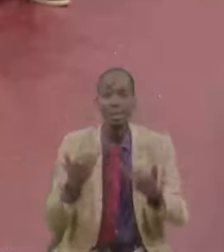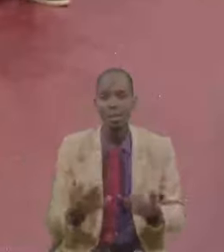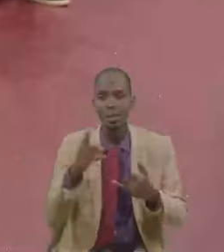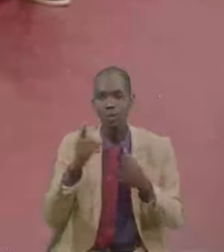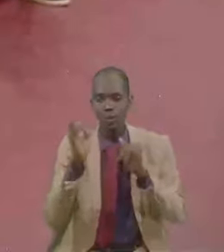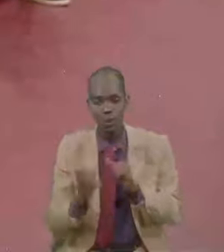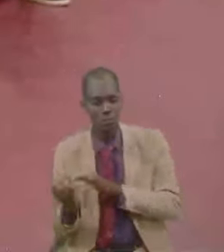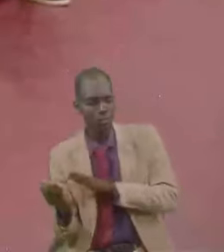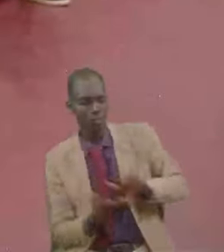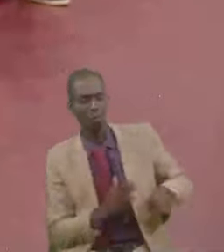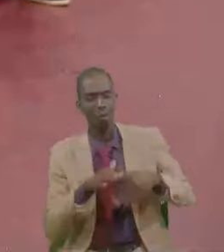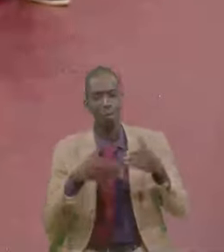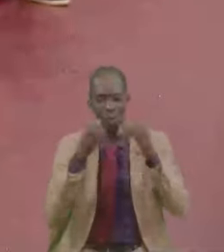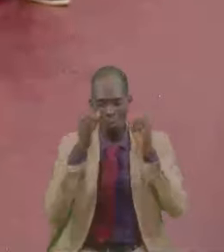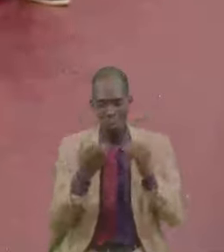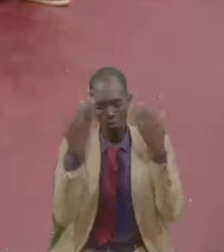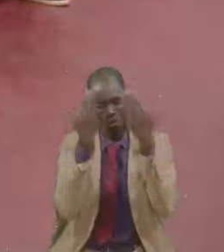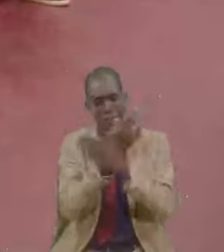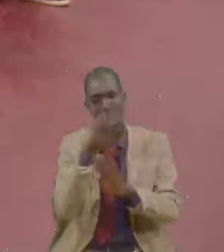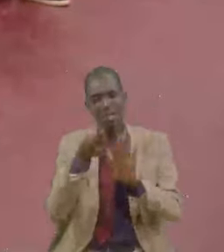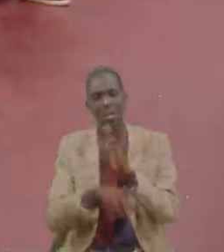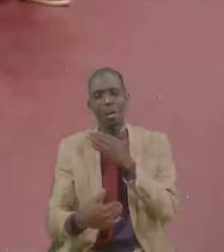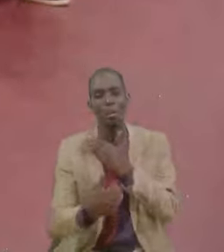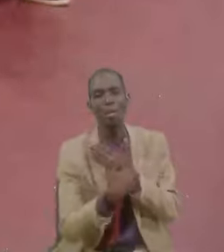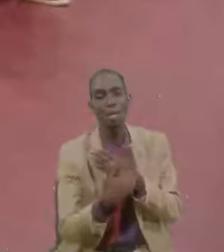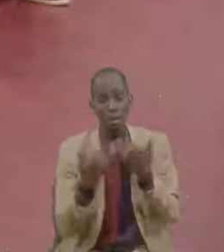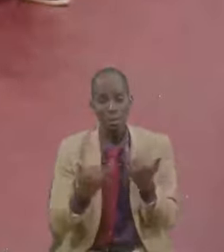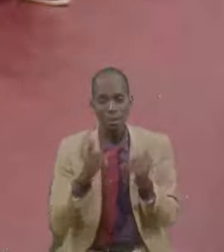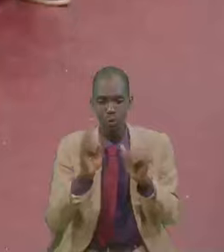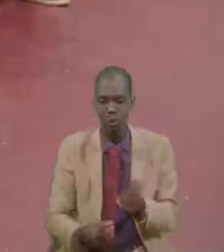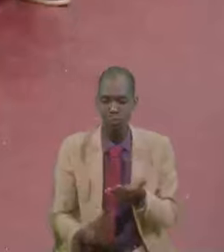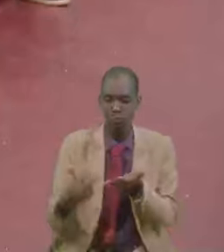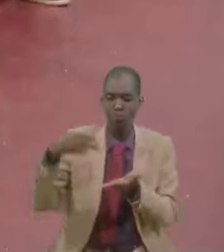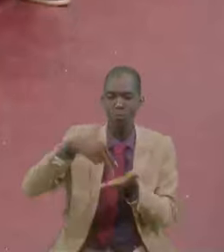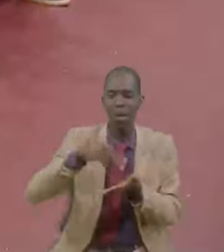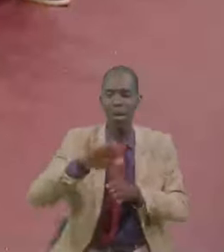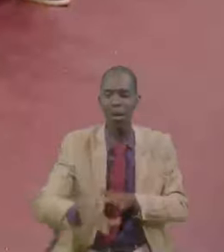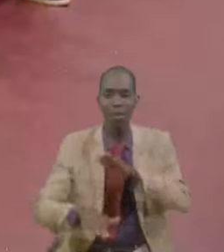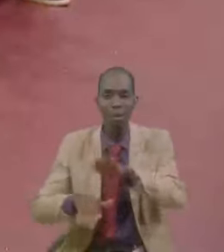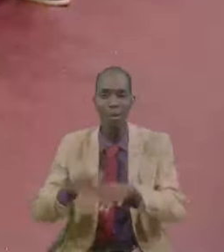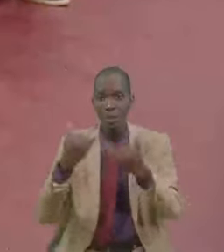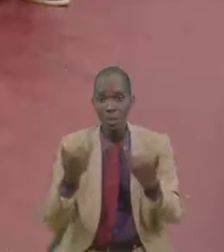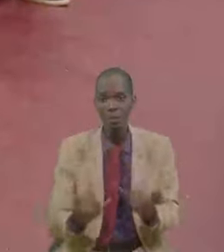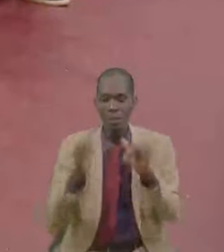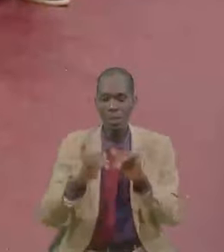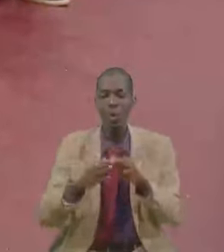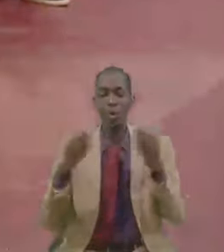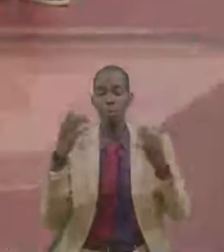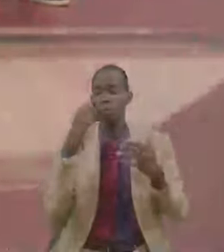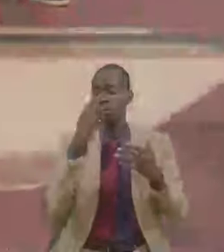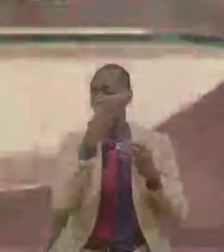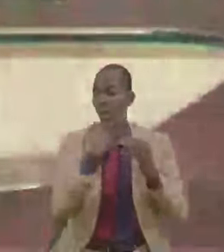Vous pouvez laisser derrière vous un pouvoir maléfique. Vous pouvez vous lever et marcher. Vous pouvez les yeux